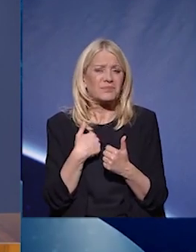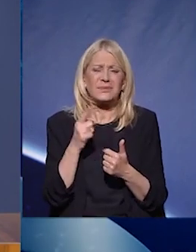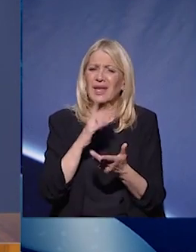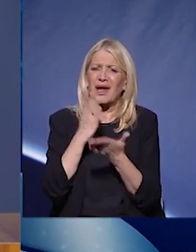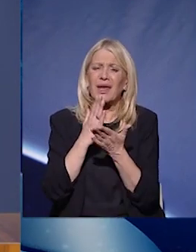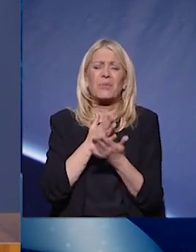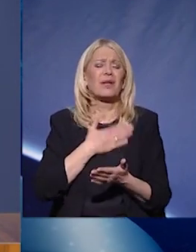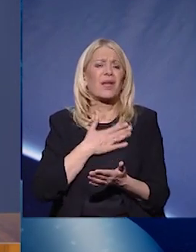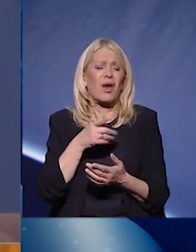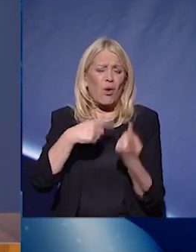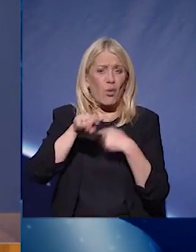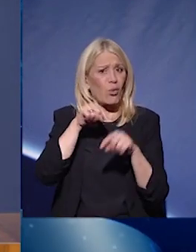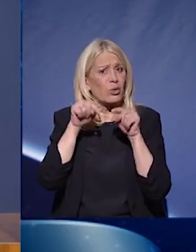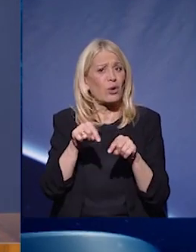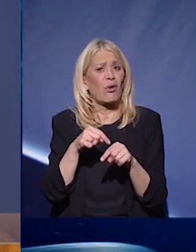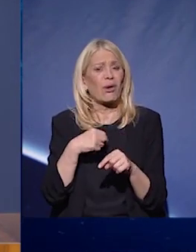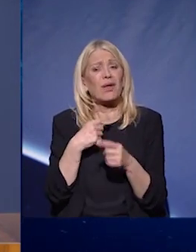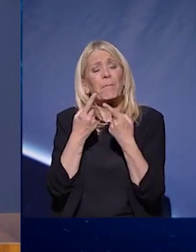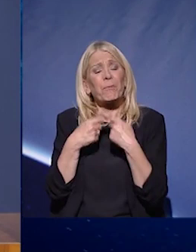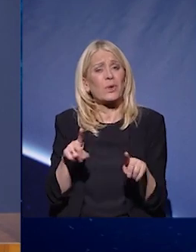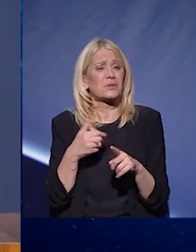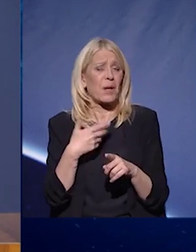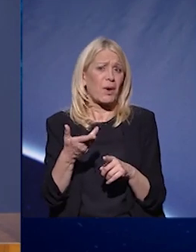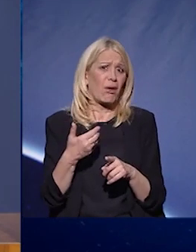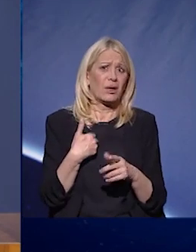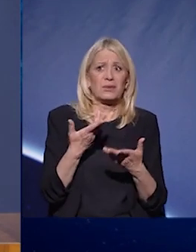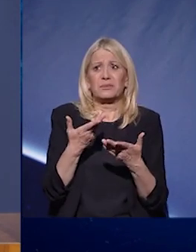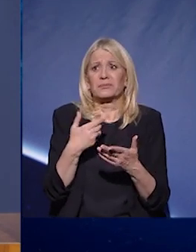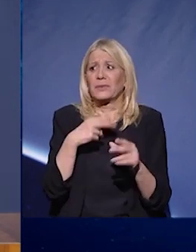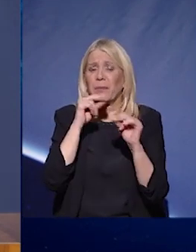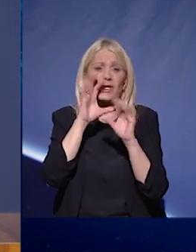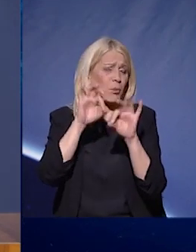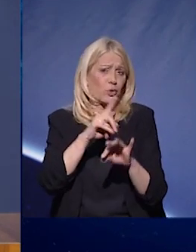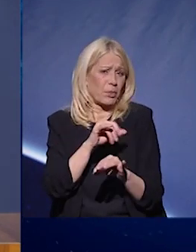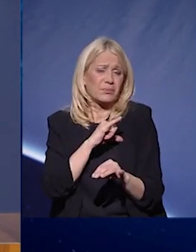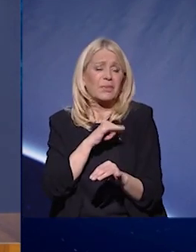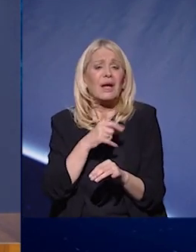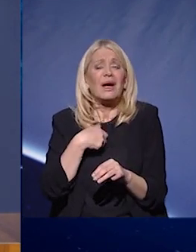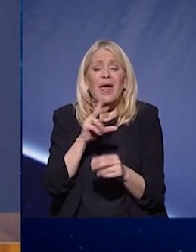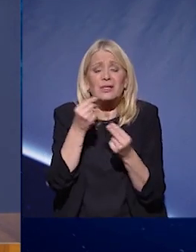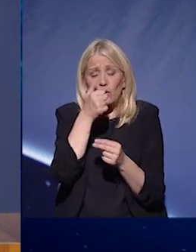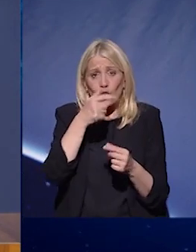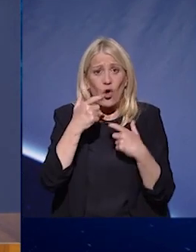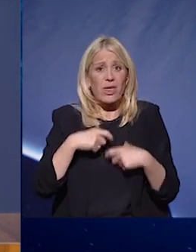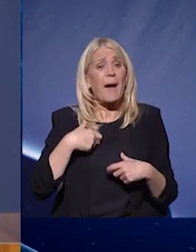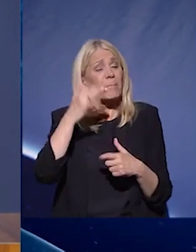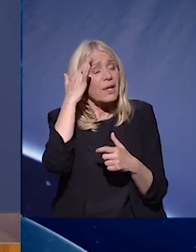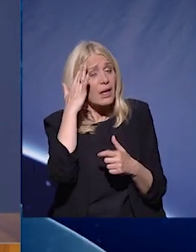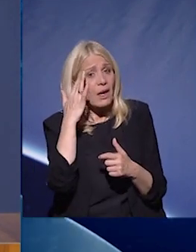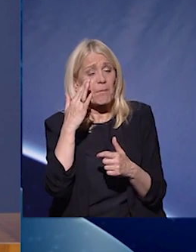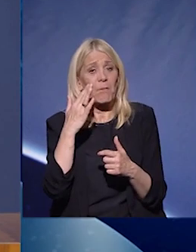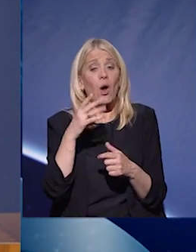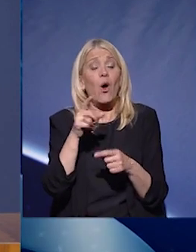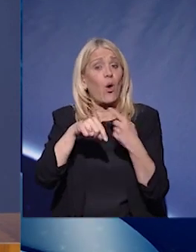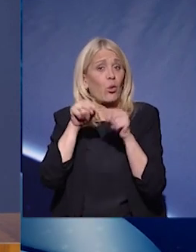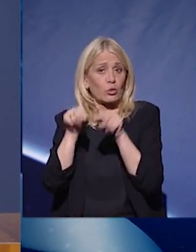Ali ne bi hteo oko toga da se posebno polarizujem na bilo koji način. Ne zato što se ja nešto brinem